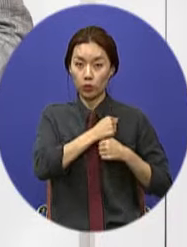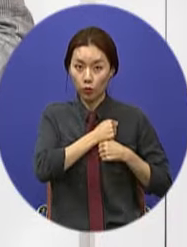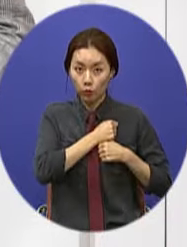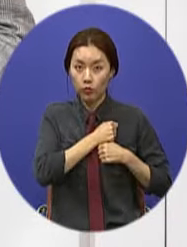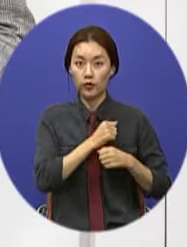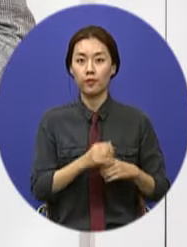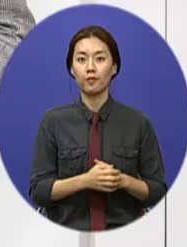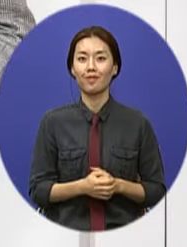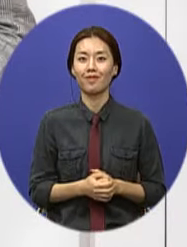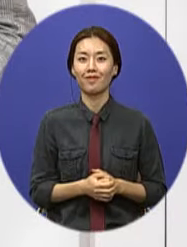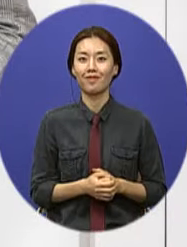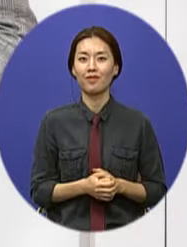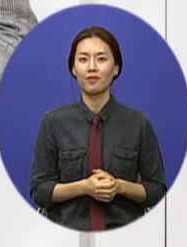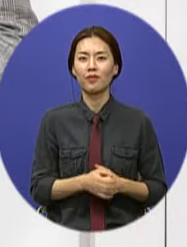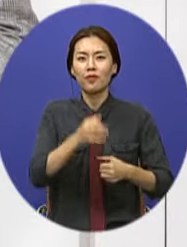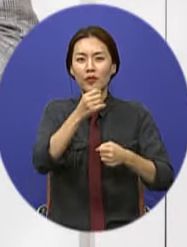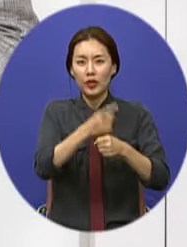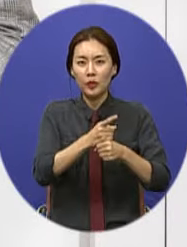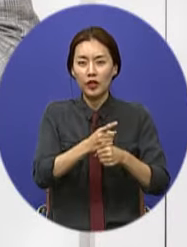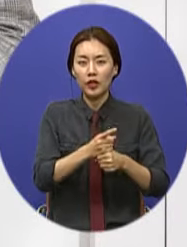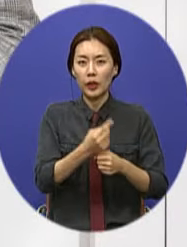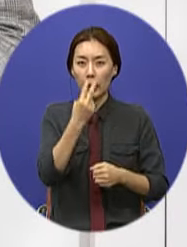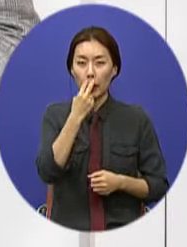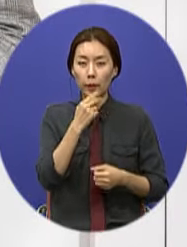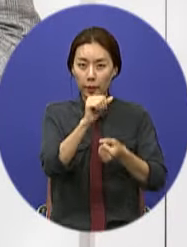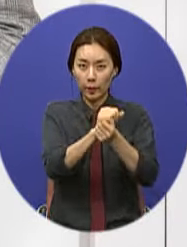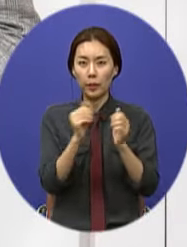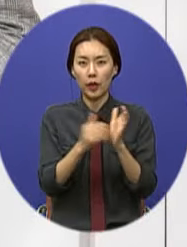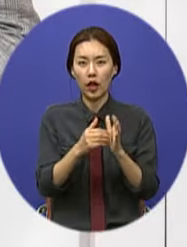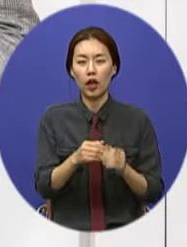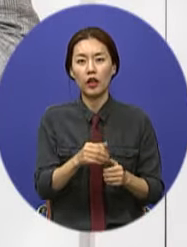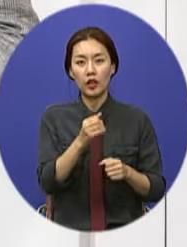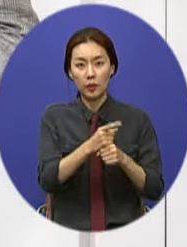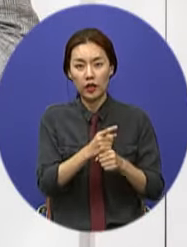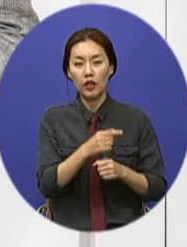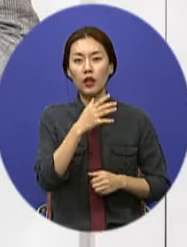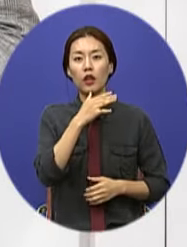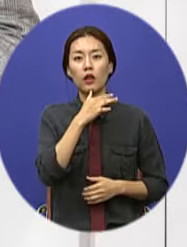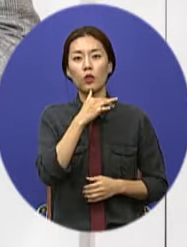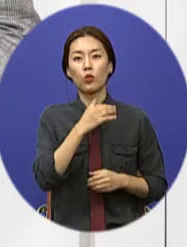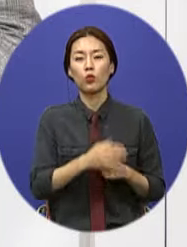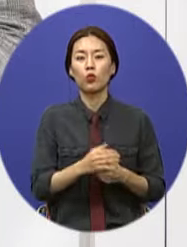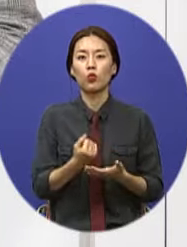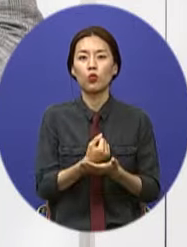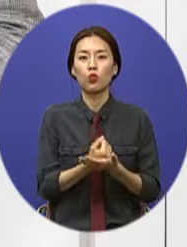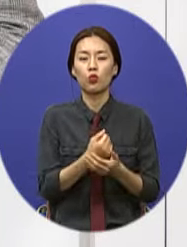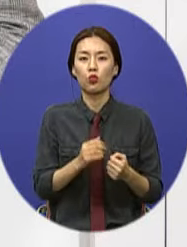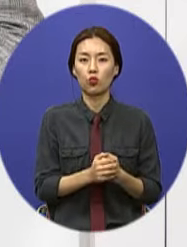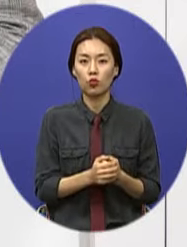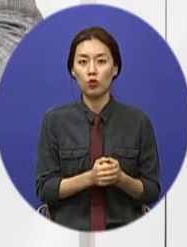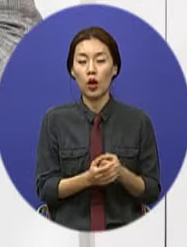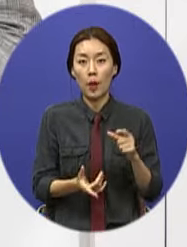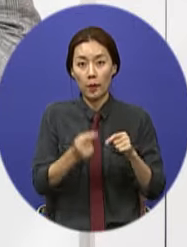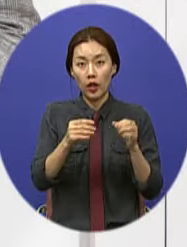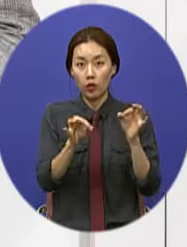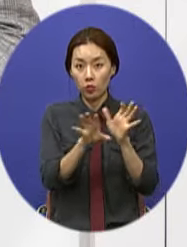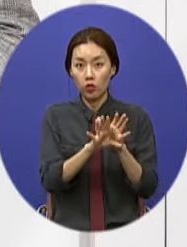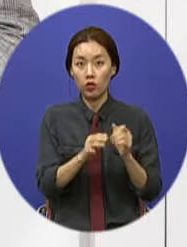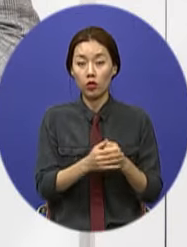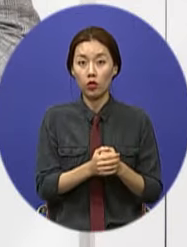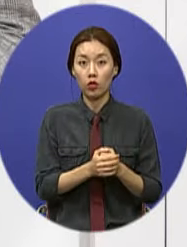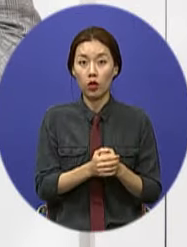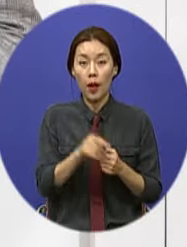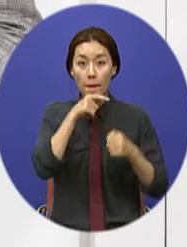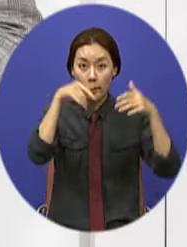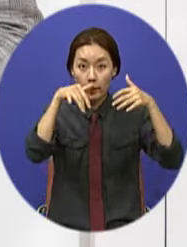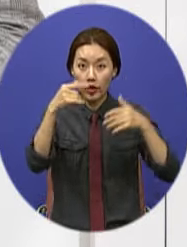돼요. 지금 걸렸어요. 이미 걸리셨어요? 네. 아유, 어쩜 좋아. 빨리 나으셔야 되는데. 근데 비 오는 날을 비 맞지